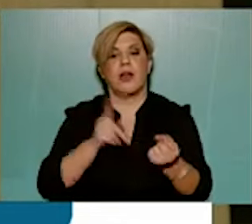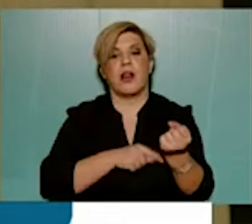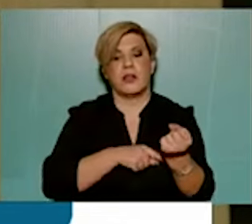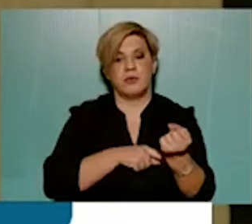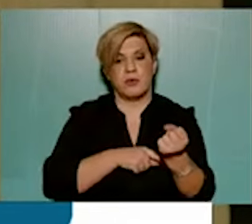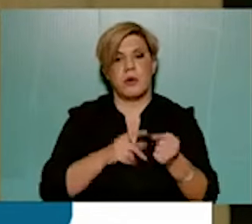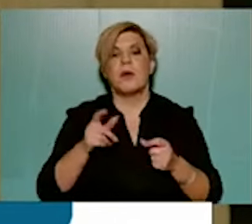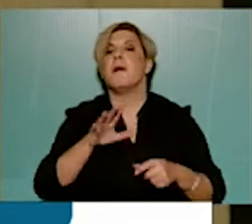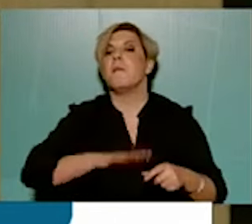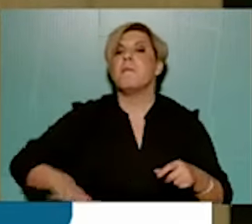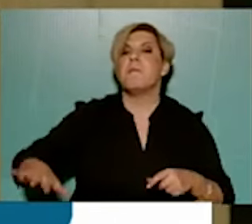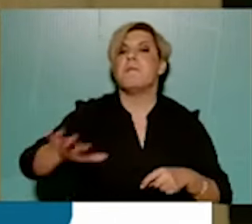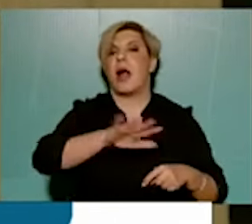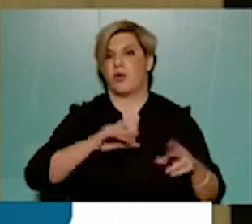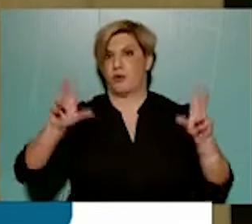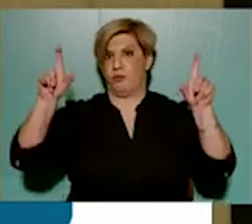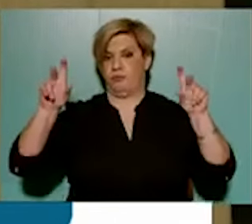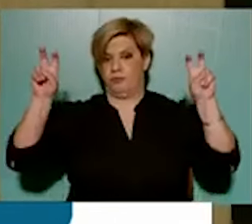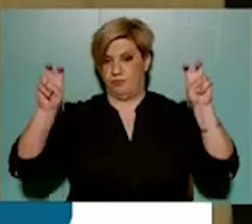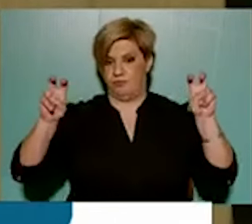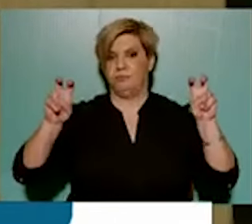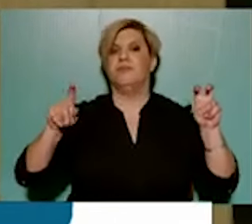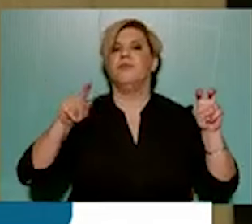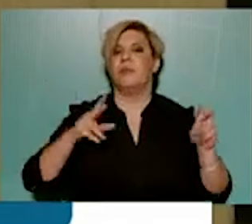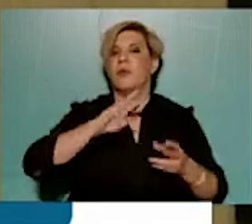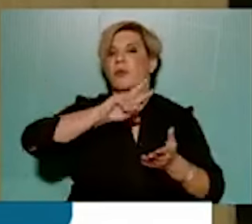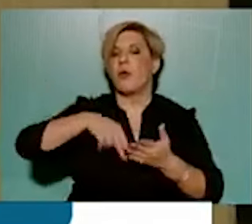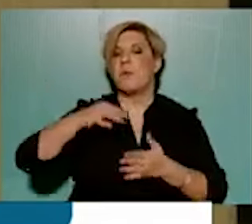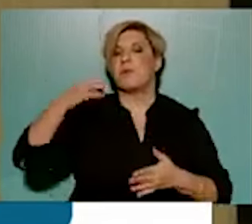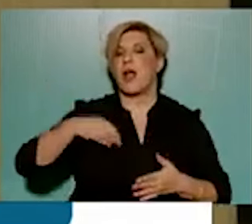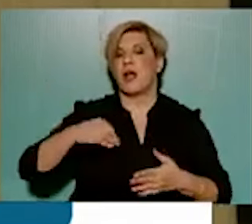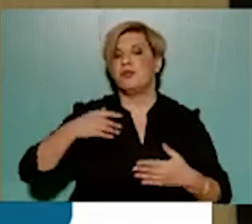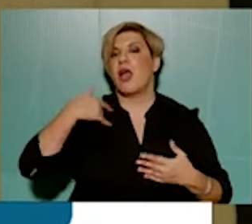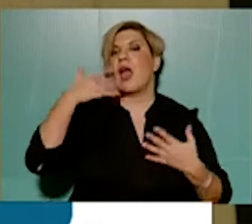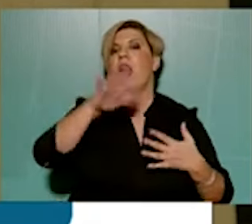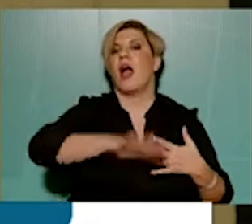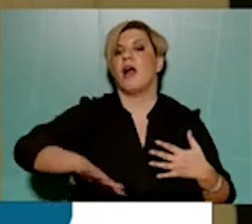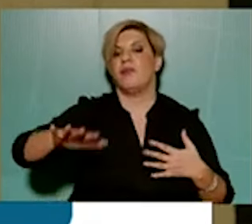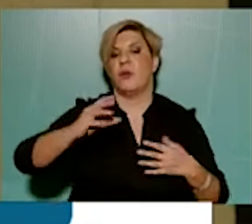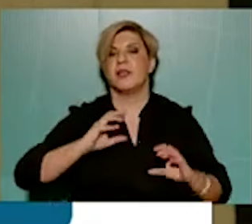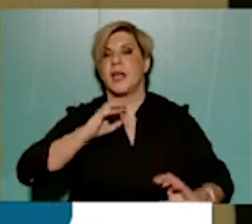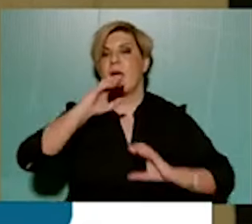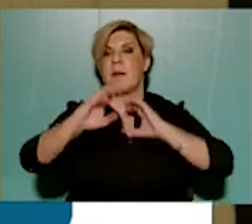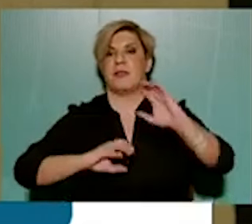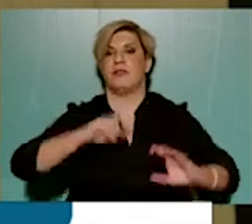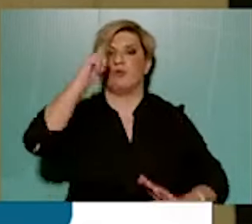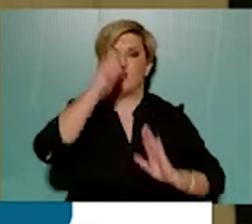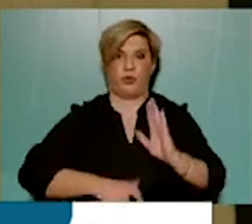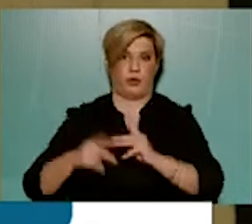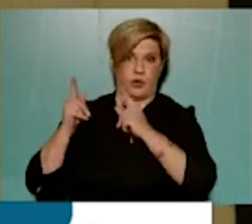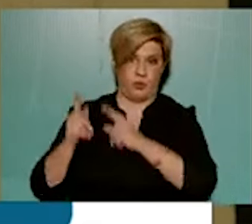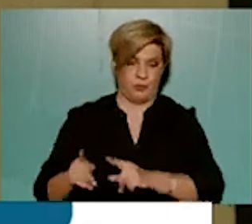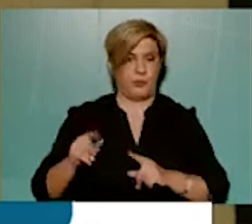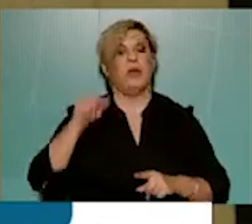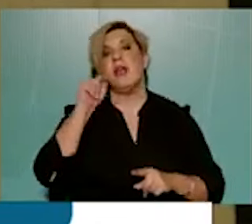χαρακτηρισμού Μητροπολιτικό Πάρκο. Στην πραγματικότητα θα παίξουν το ρόλο του πράσινου προάβλιου, της επένδυσης, του ξενοδοχείου κλπ.